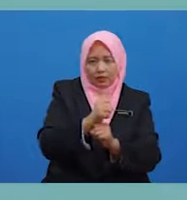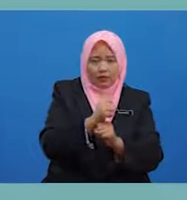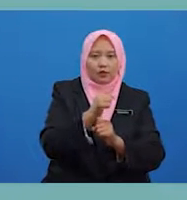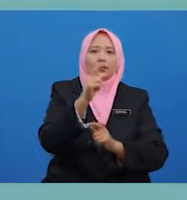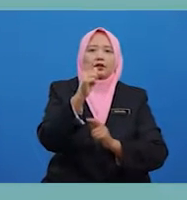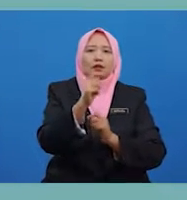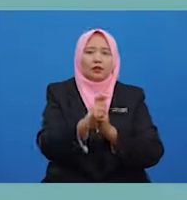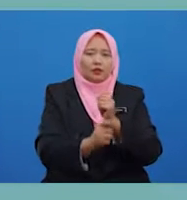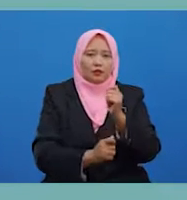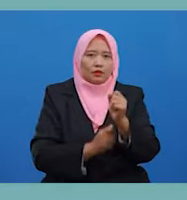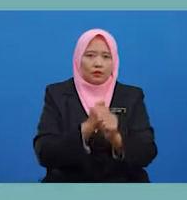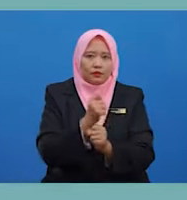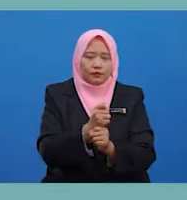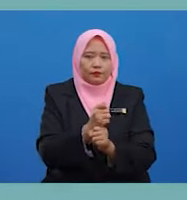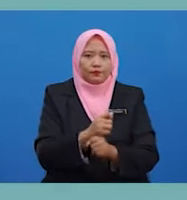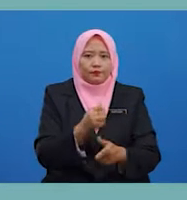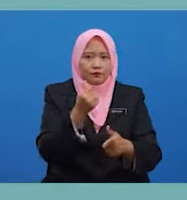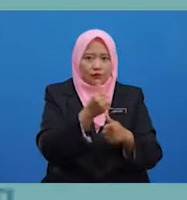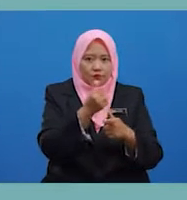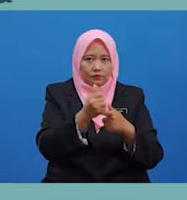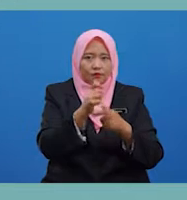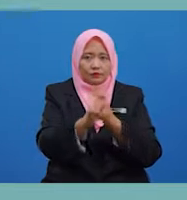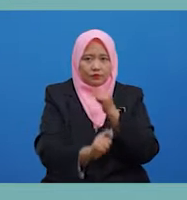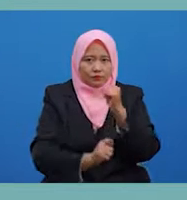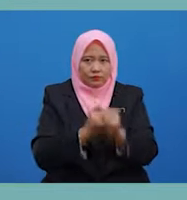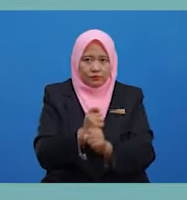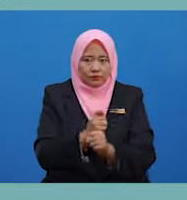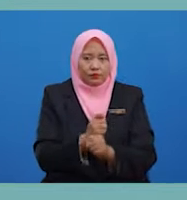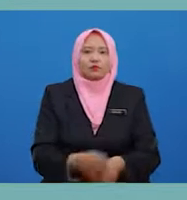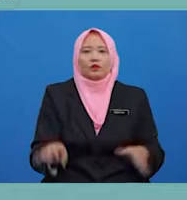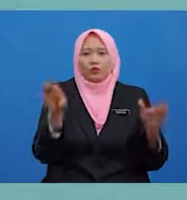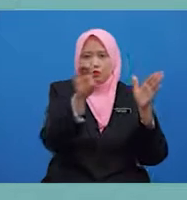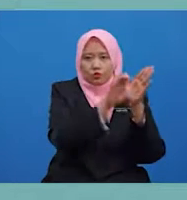Berikut adalah contoh bandingan antara tahun.